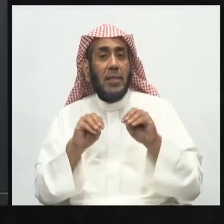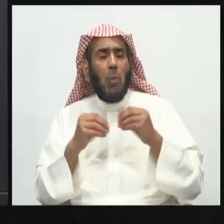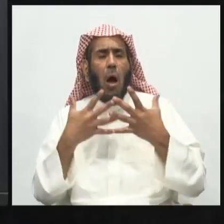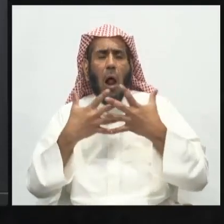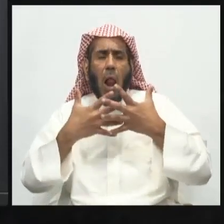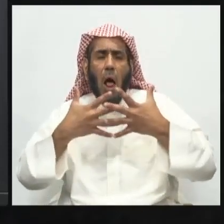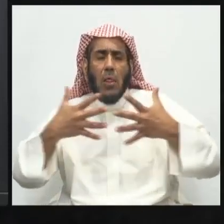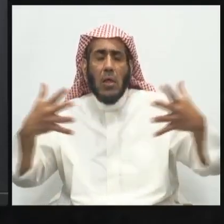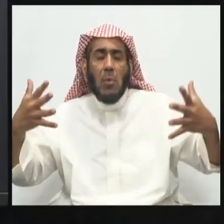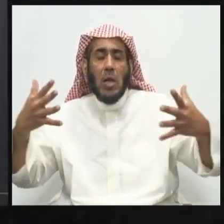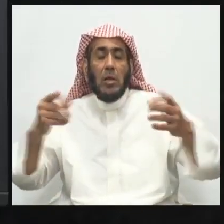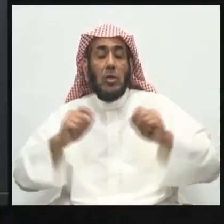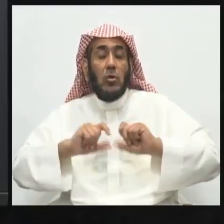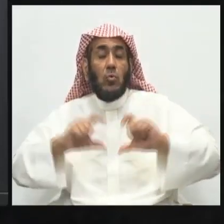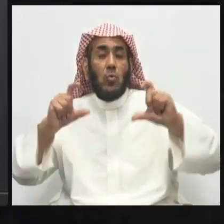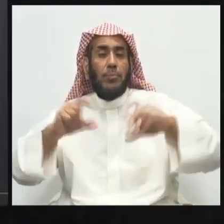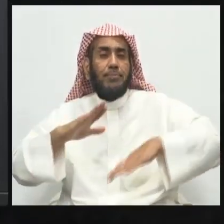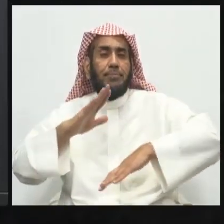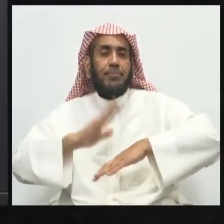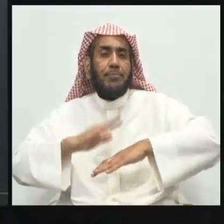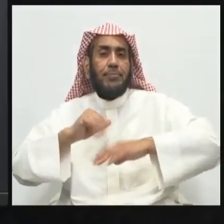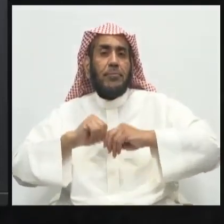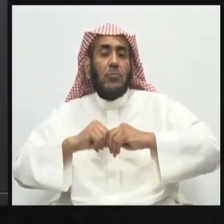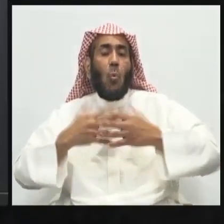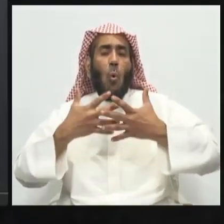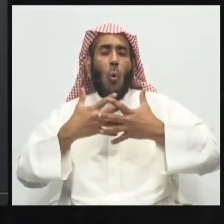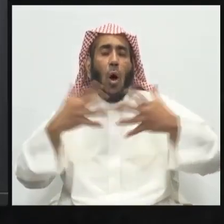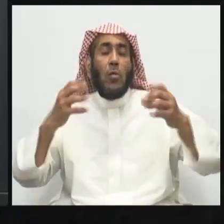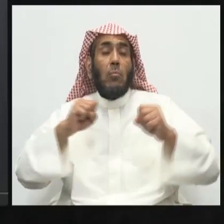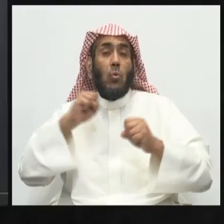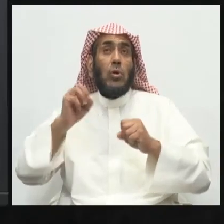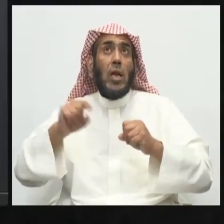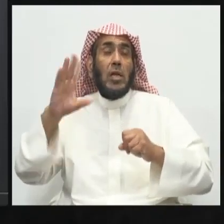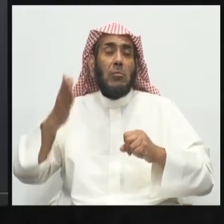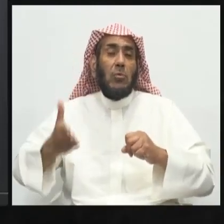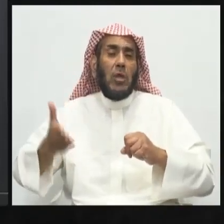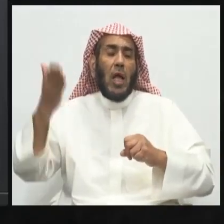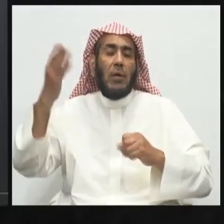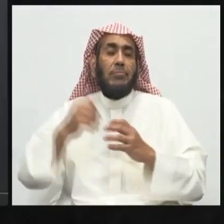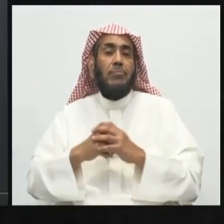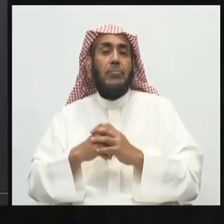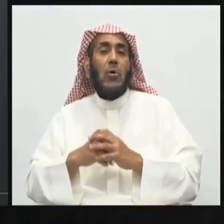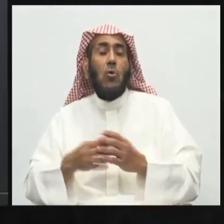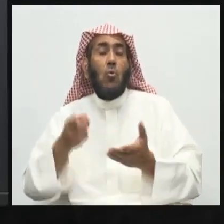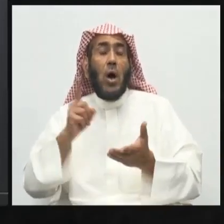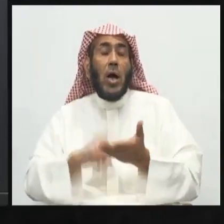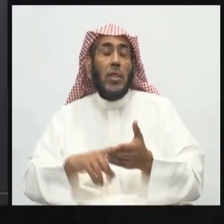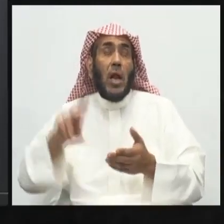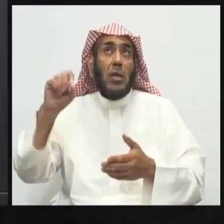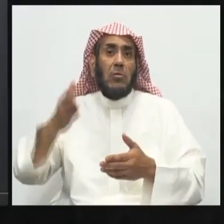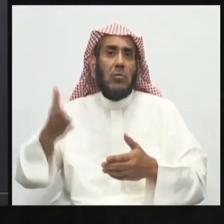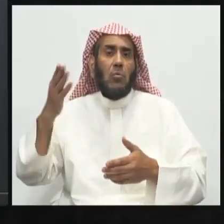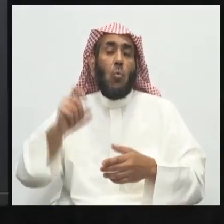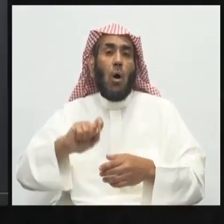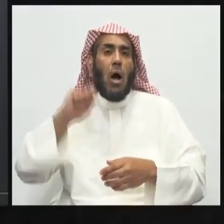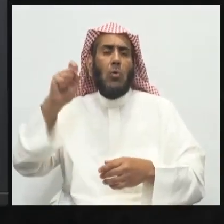العظيمه التي تدل على عظيم قدره الله سبحانه وتعالى وان الله سبحانه وتعالى